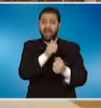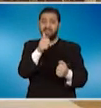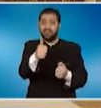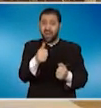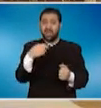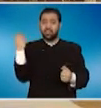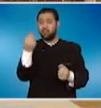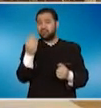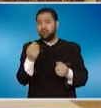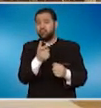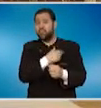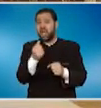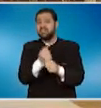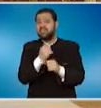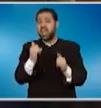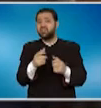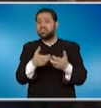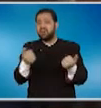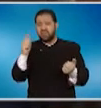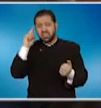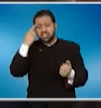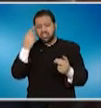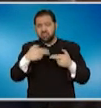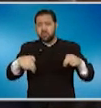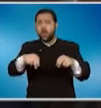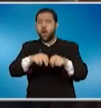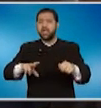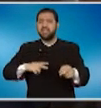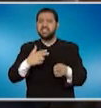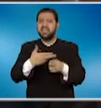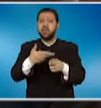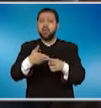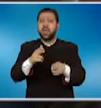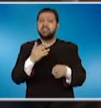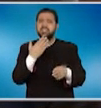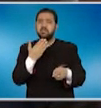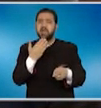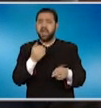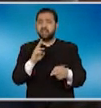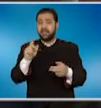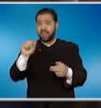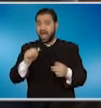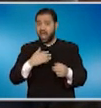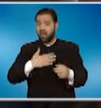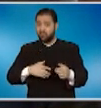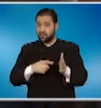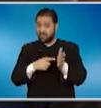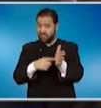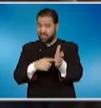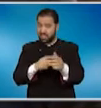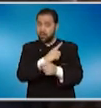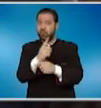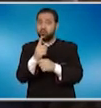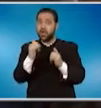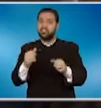putea să facă și tainic acest lucru, să ne curățească fără să ne dăm seama că suntem curățiți. Dar a binevoit ca să ne facă cunoscut lucrul ăsta, făcându-se